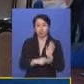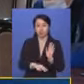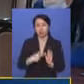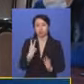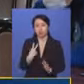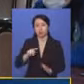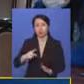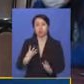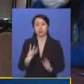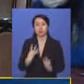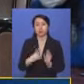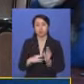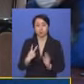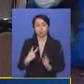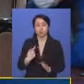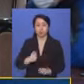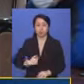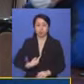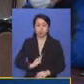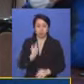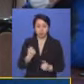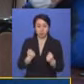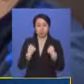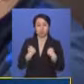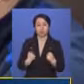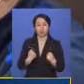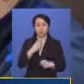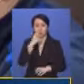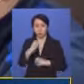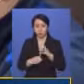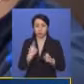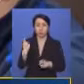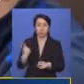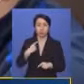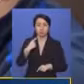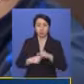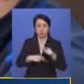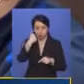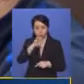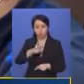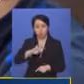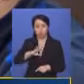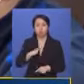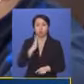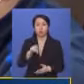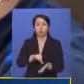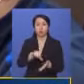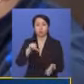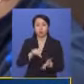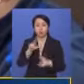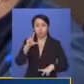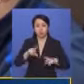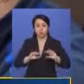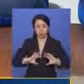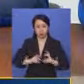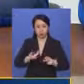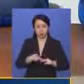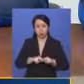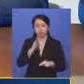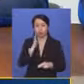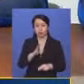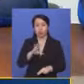72-94. И выполнила мастер спорта международного класса. К слову, в июле следующего года наши спортсмены примут участие в чемпионате мира, который